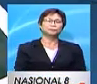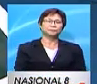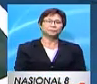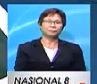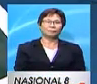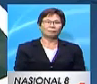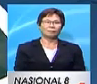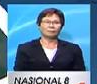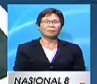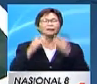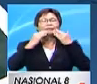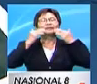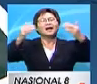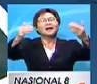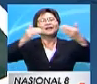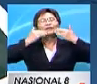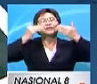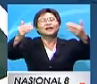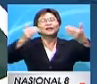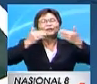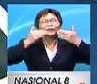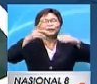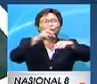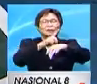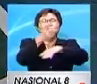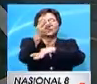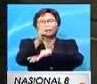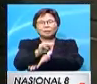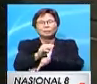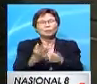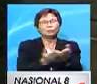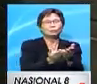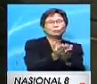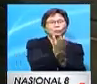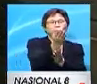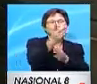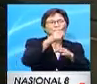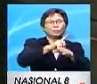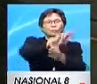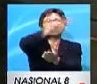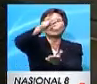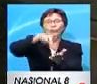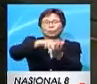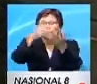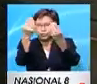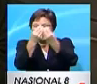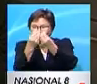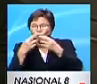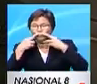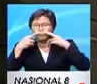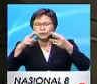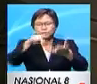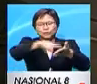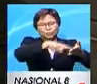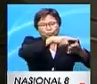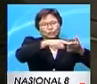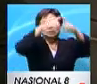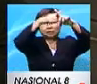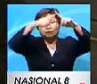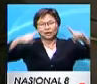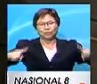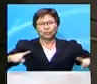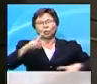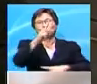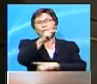silakan Terima kasih Kam Dan diangri lintas langsung di pusat penjumlahan Rasmi undi di dewan J